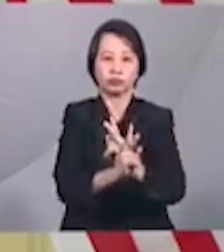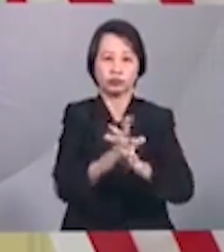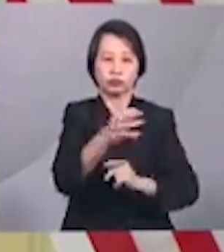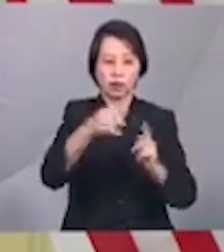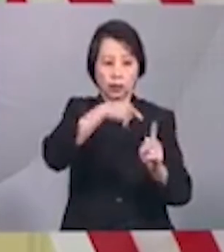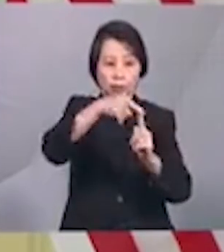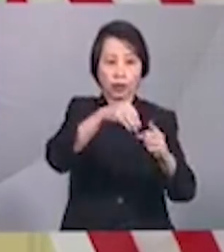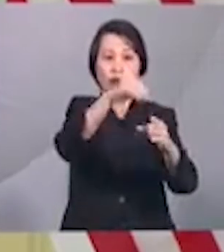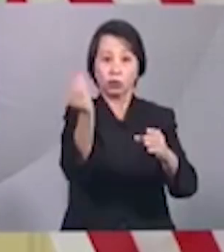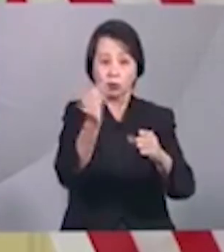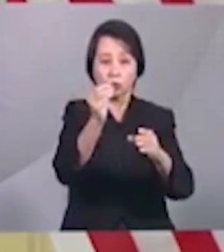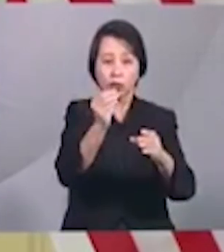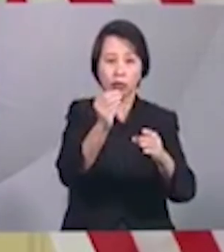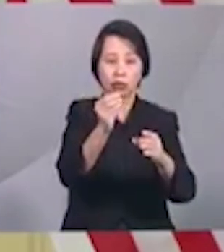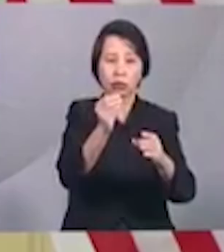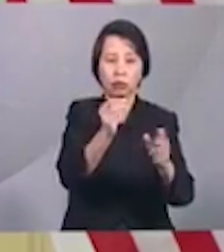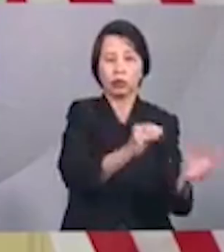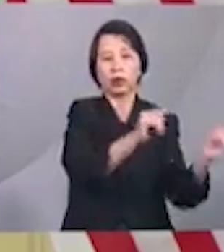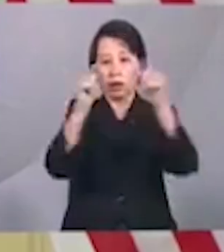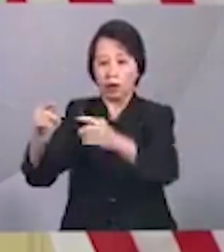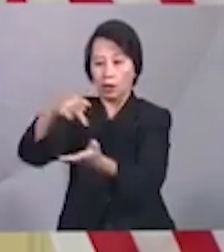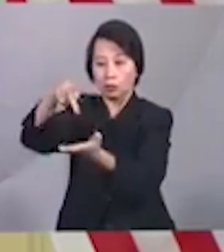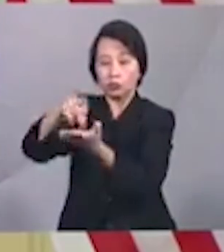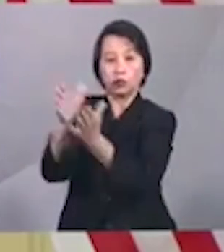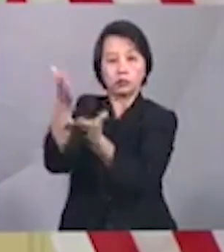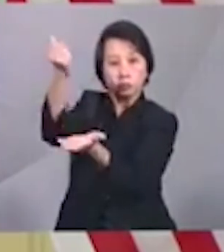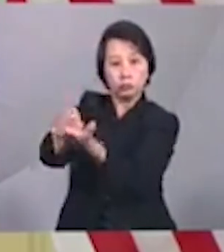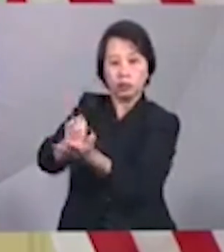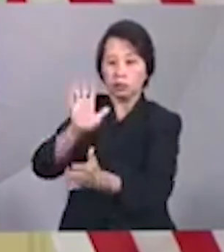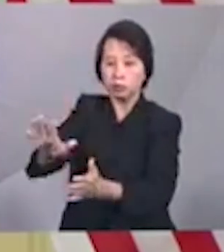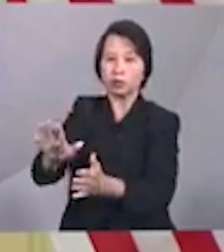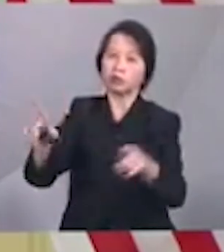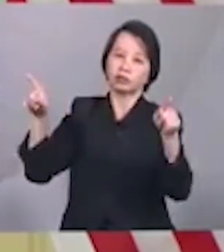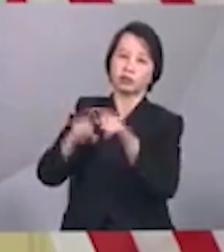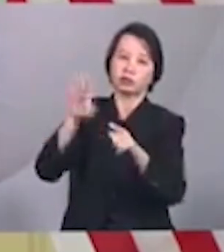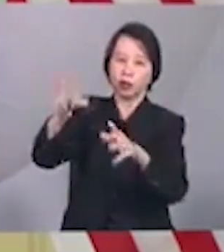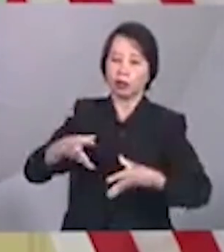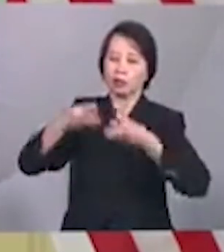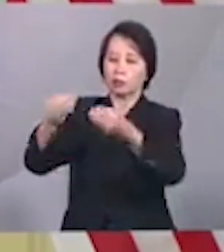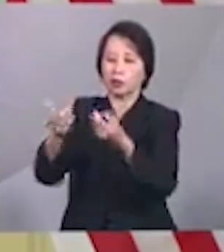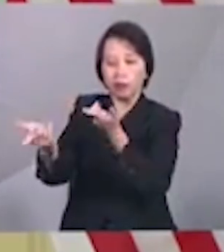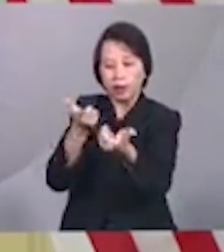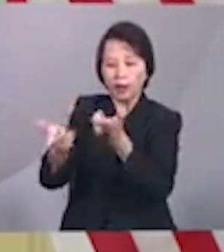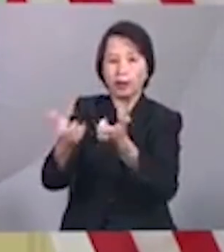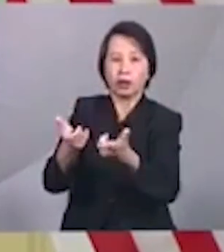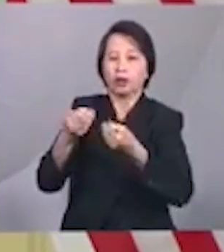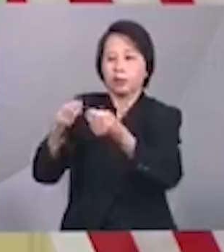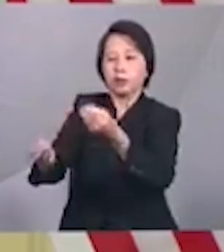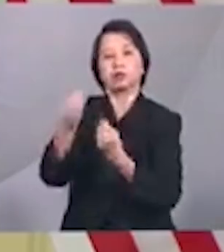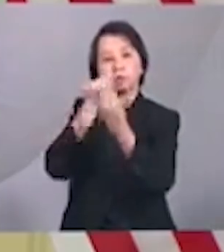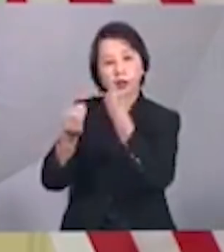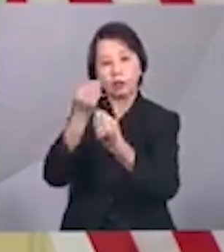Dan apabila keluar ini, dihantar ke depo immigration, mereka juga akan mendapat layanan seperti